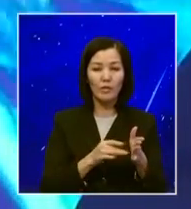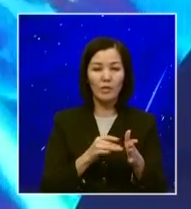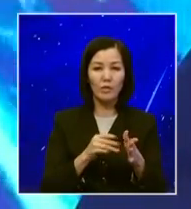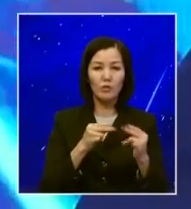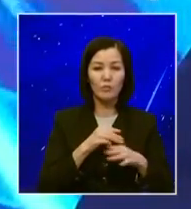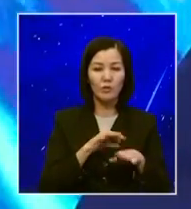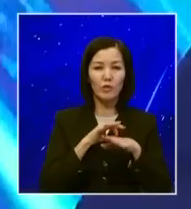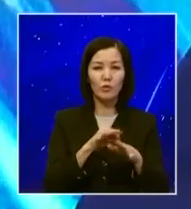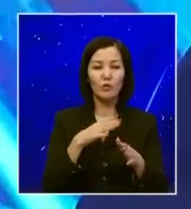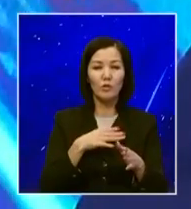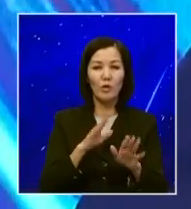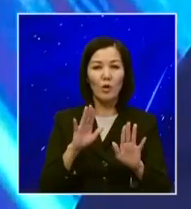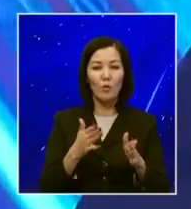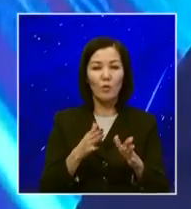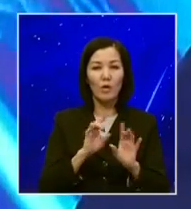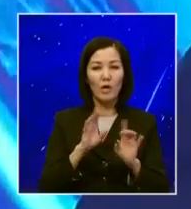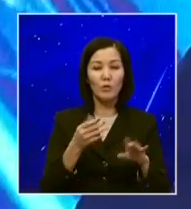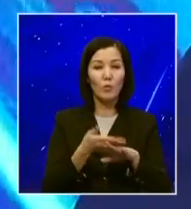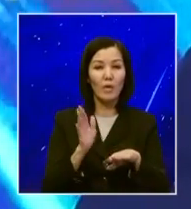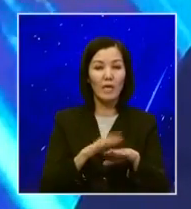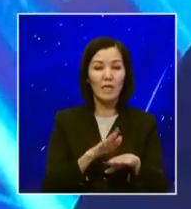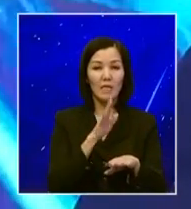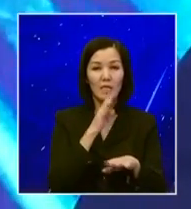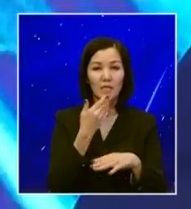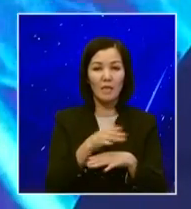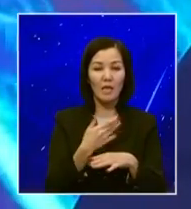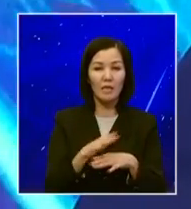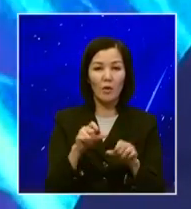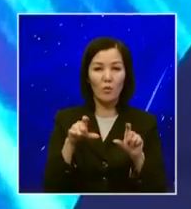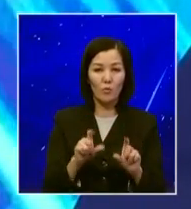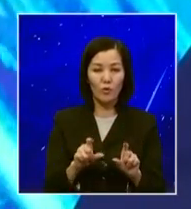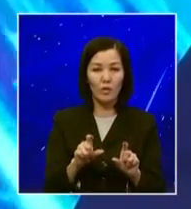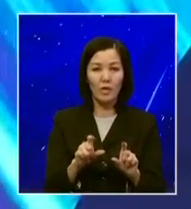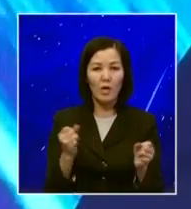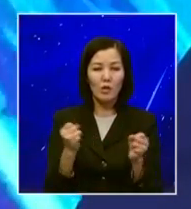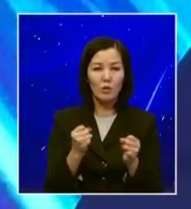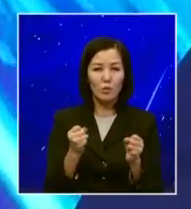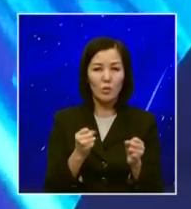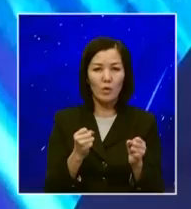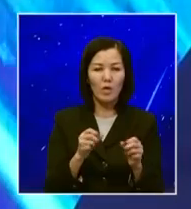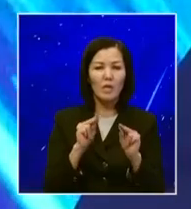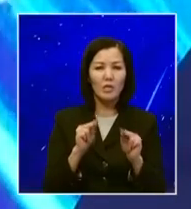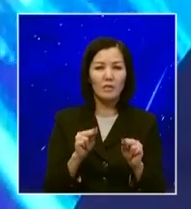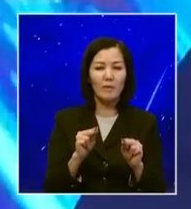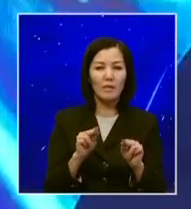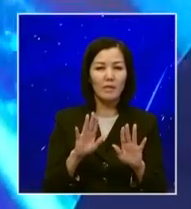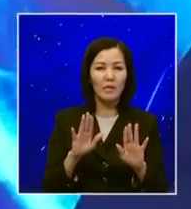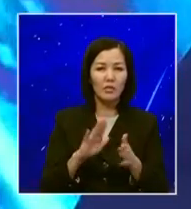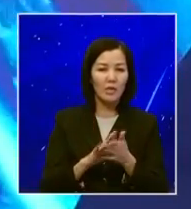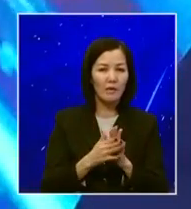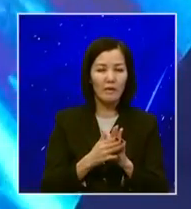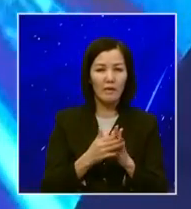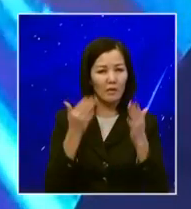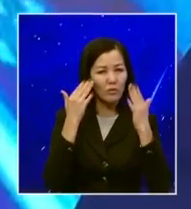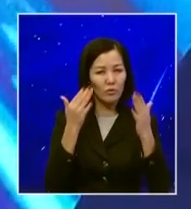жатыр. Әрине, бұл оқиға туралы айтудың өзі қиын. Қыз бала далада киімсіз отыр, далада қақаған қыз. Шын мәнінде бұл жағдай ақылға